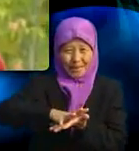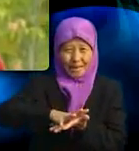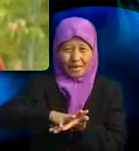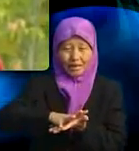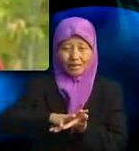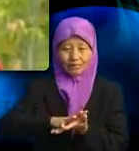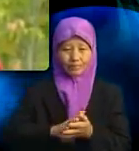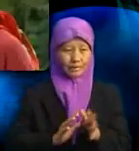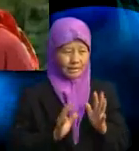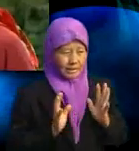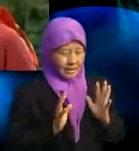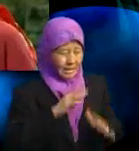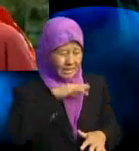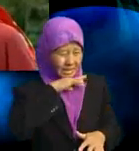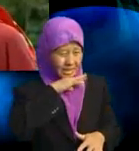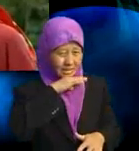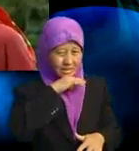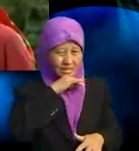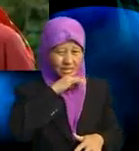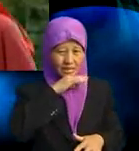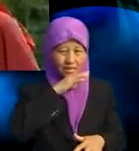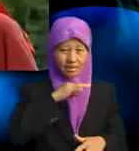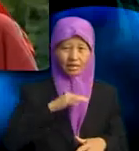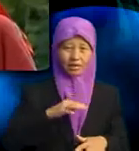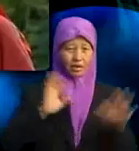sudah tepi jalan.